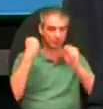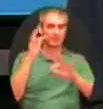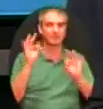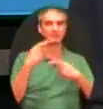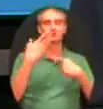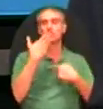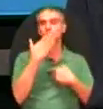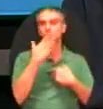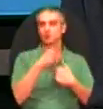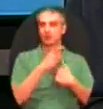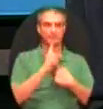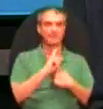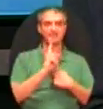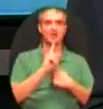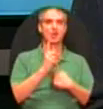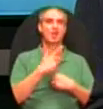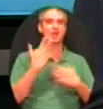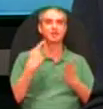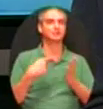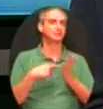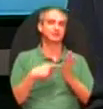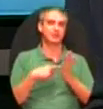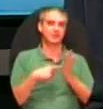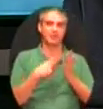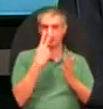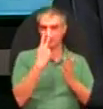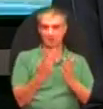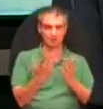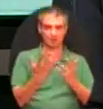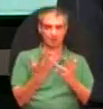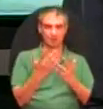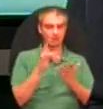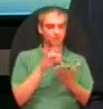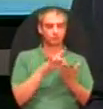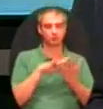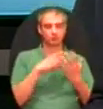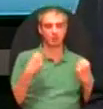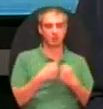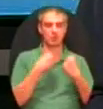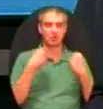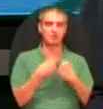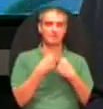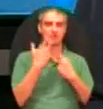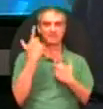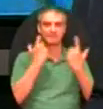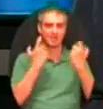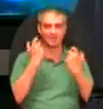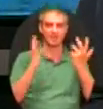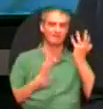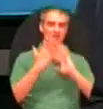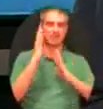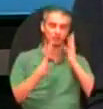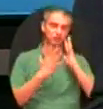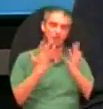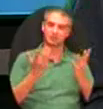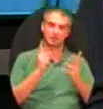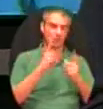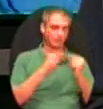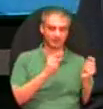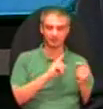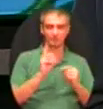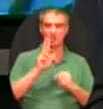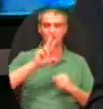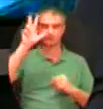ביום ירושלים, ולא תהיה להם סיבה לראות מוקדים של קונפליקט וירי ואשן ואש, לא בעזה